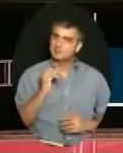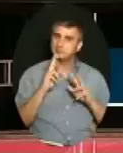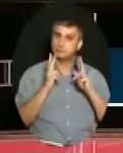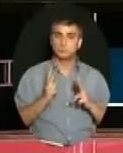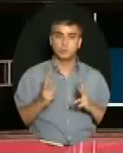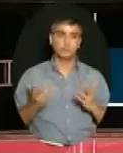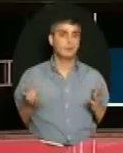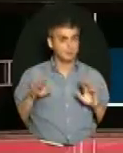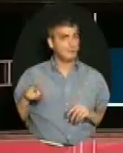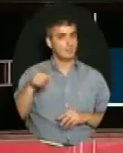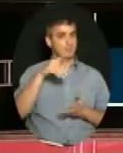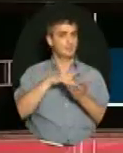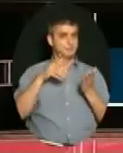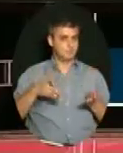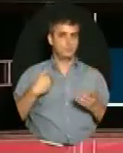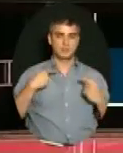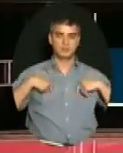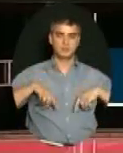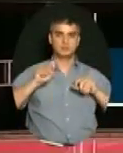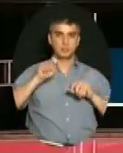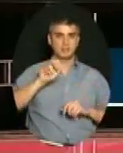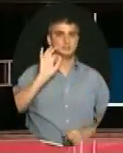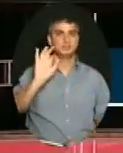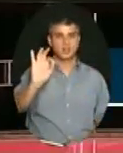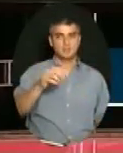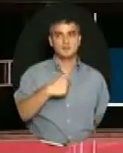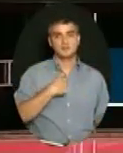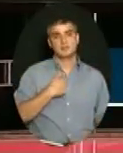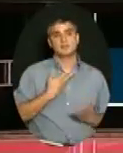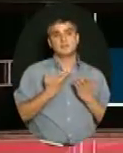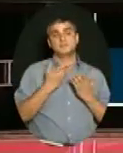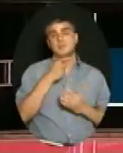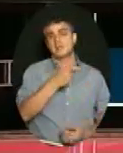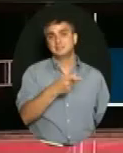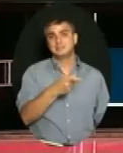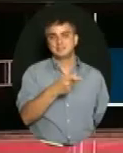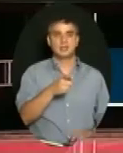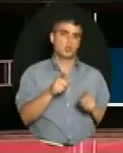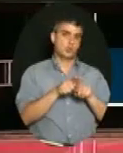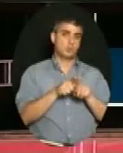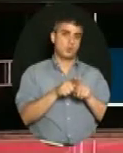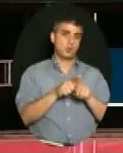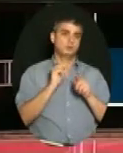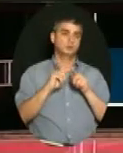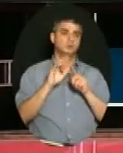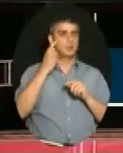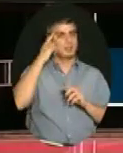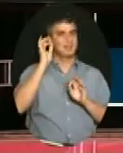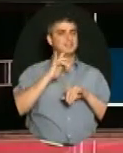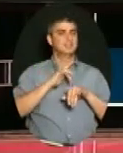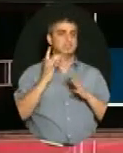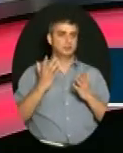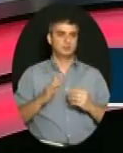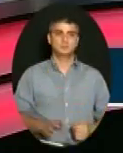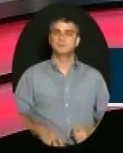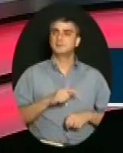צורה, גם אתם פה וגם אני יושב ראש הכנסת שלכם. ואני מייחסת את זה כמו לאיזה סוג של אינטליגנציה רגשית.